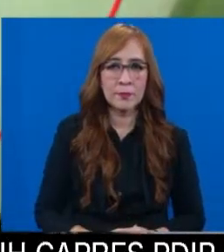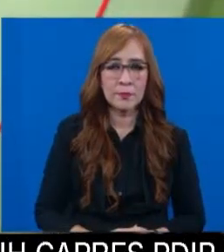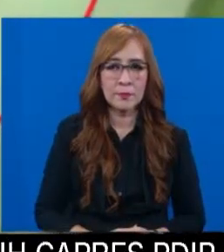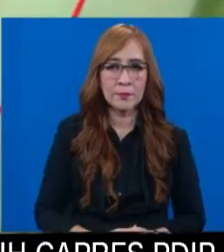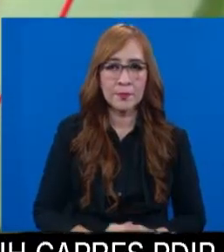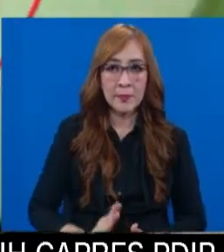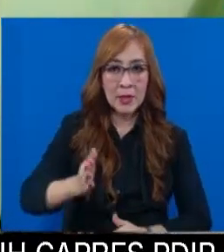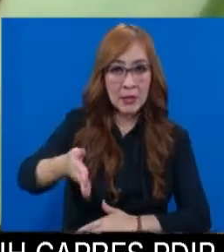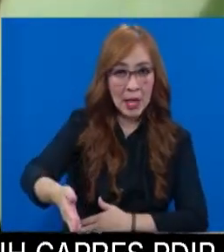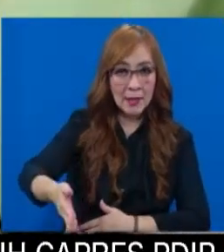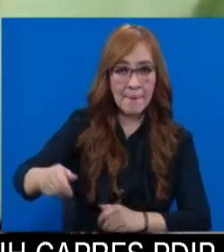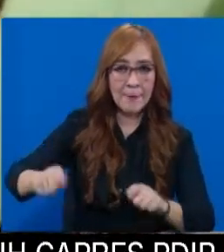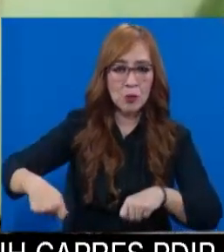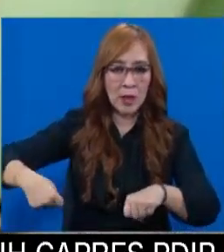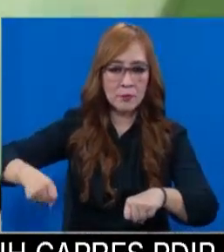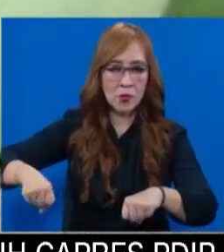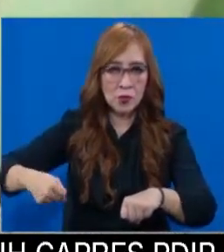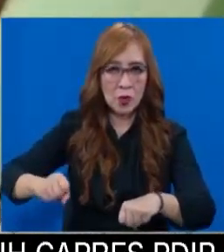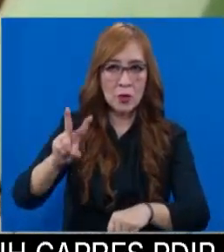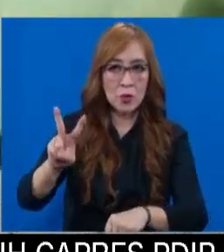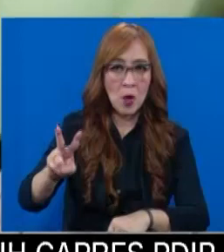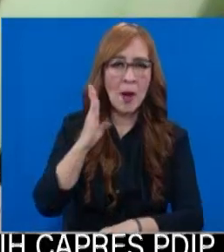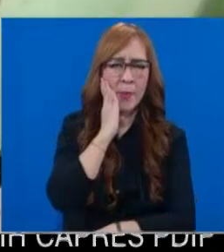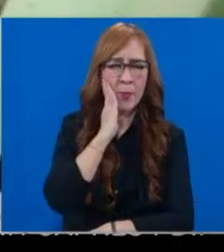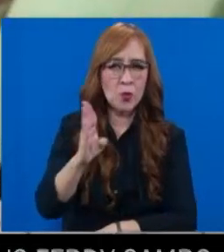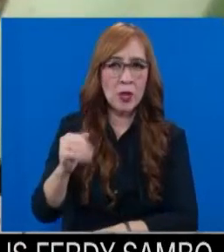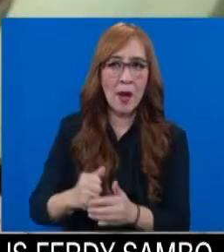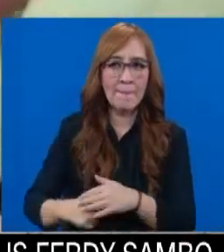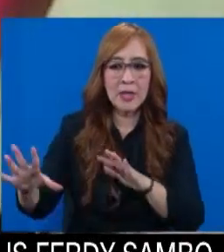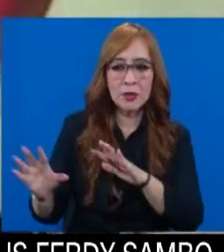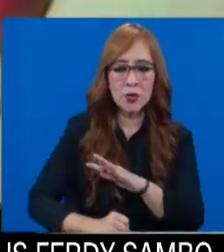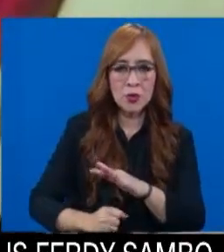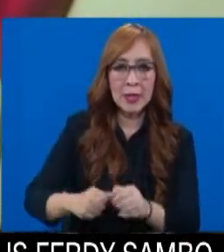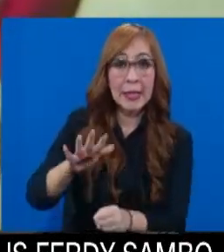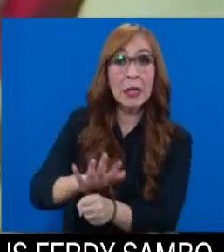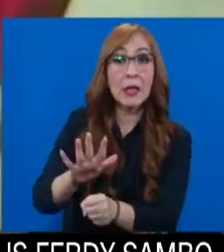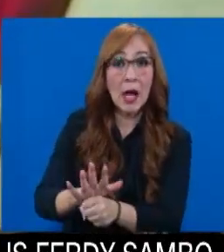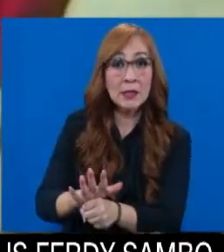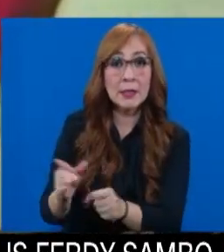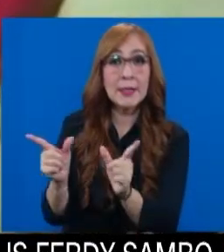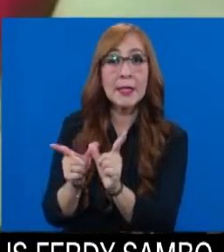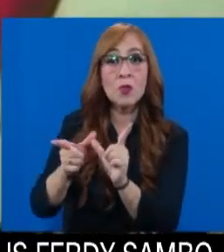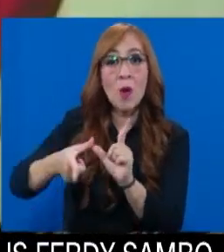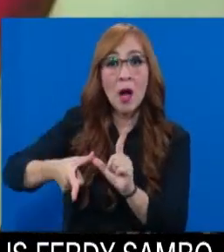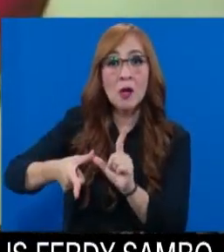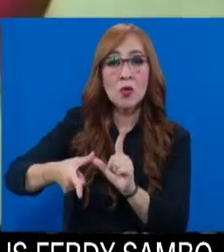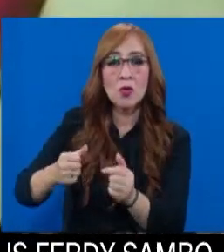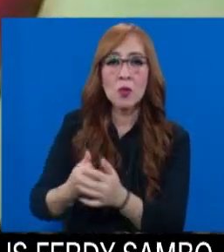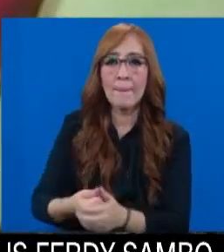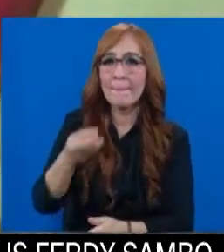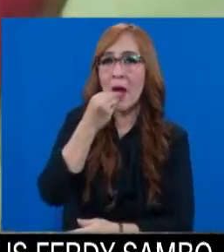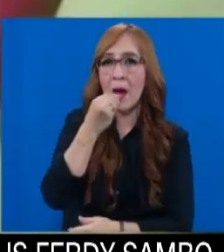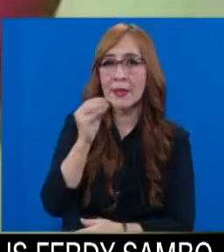Datang menggunakan sepeda motor, dua orang pemuda mencuri tabung gas di sebuah warung mie yang ada di Jalan Adil, Lubang Buaya, Cipayung, Jakarta